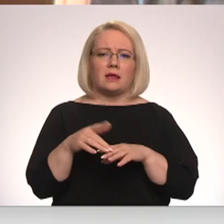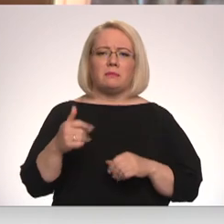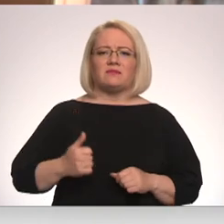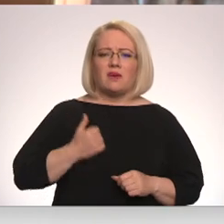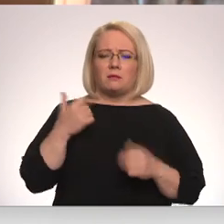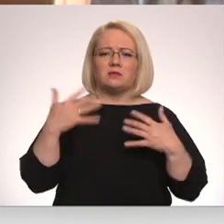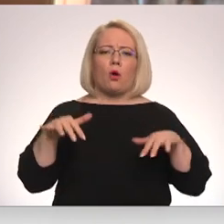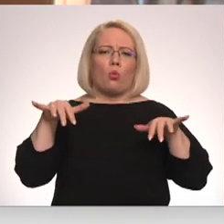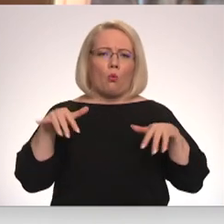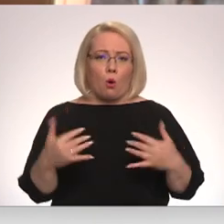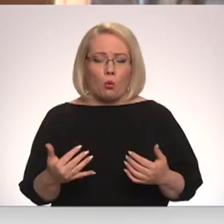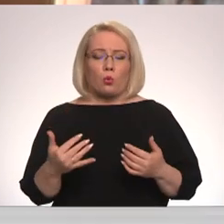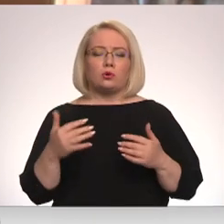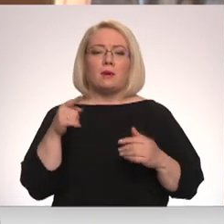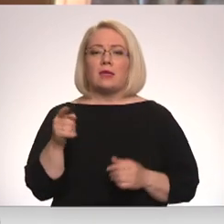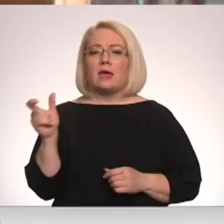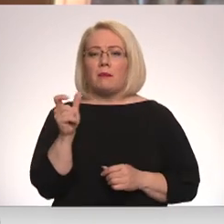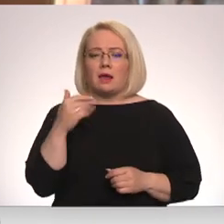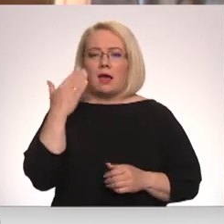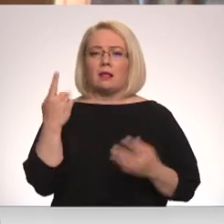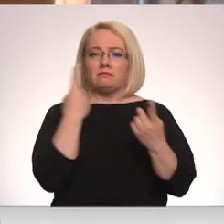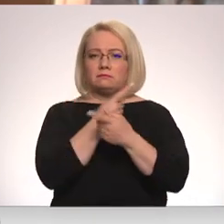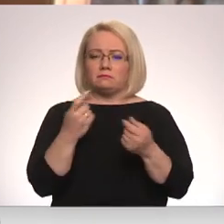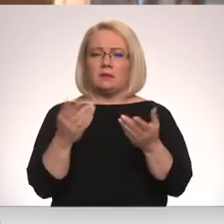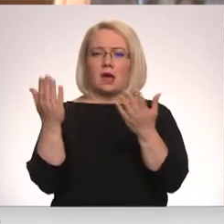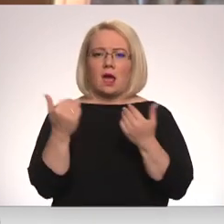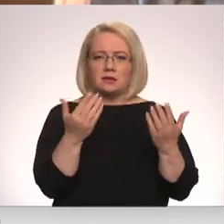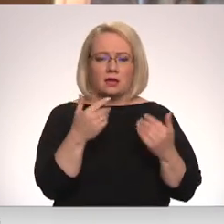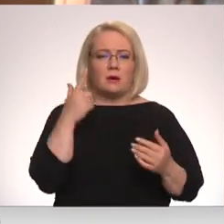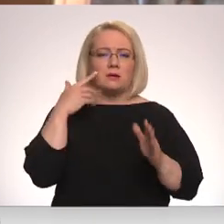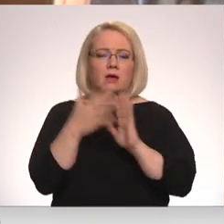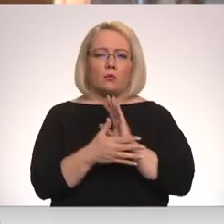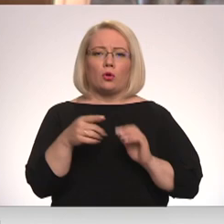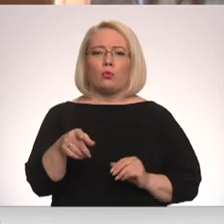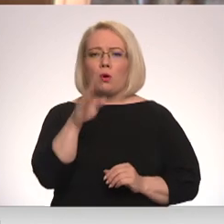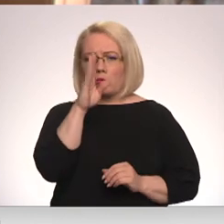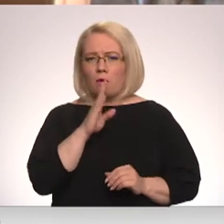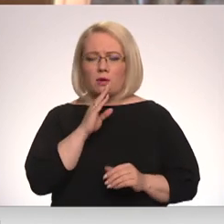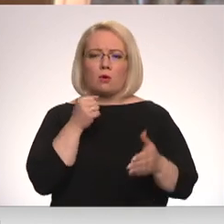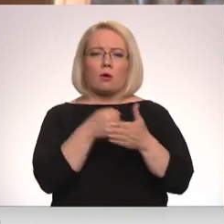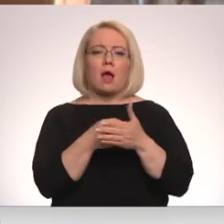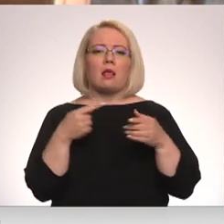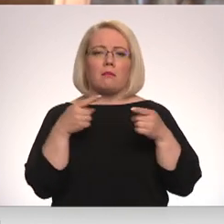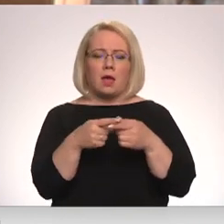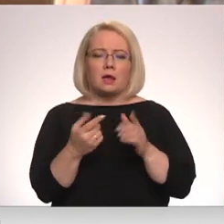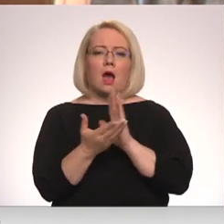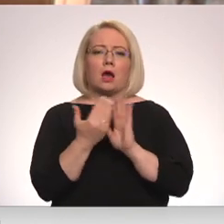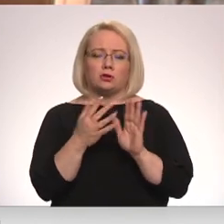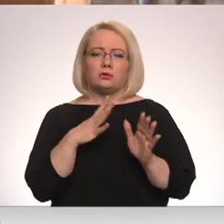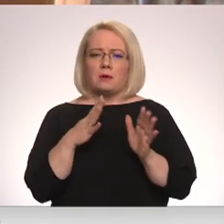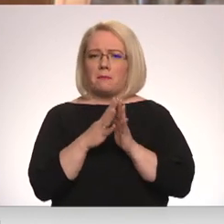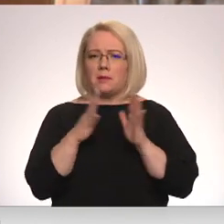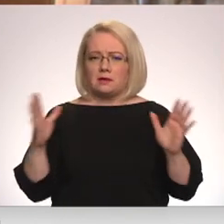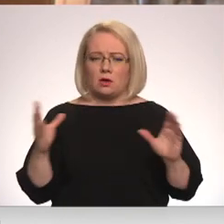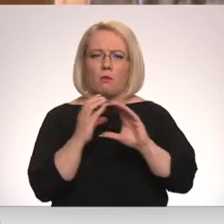bet tajā brīdī, kad mēs nācām klājā ar aicinājumu, saprotot arī to nopietnību un galamērķi, tad atsaucība bija ļoti liela un